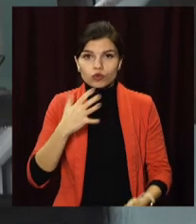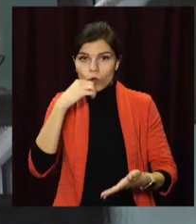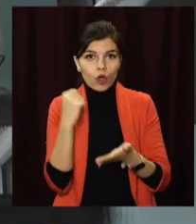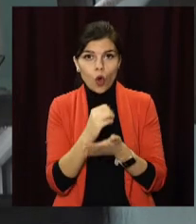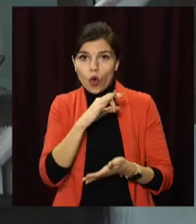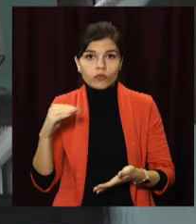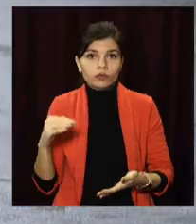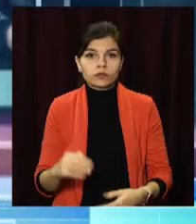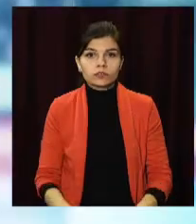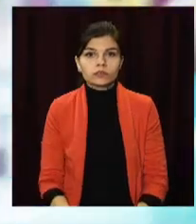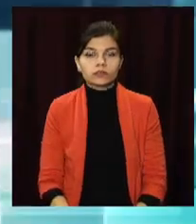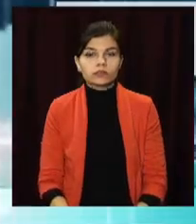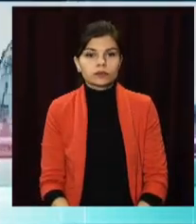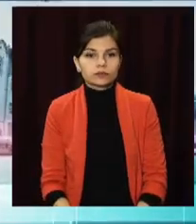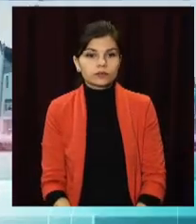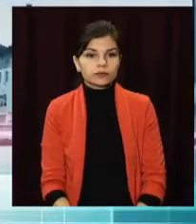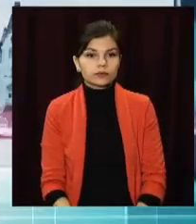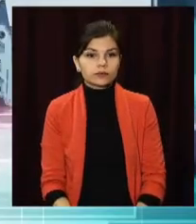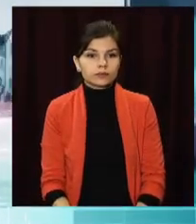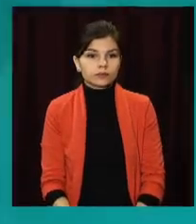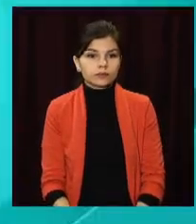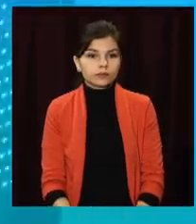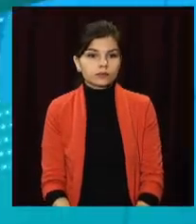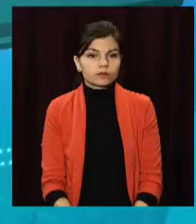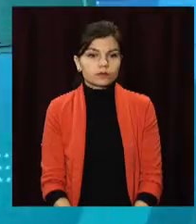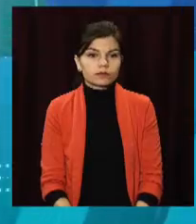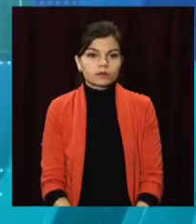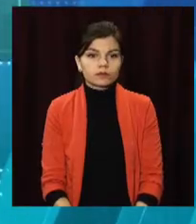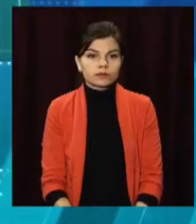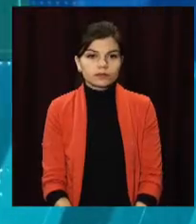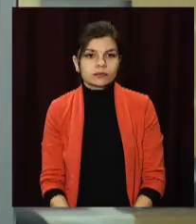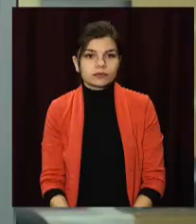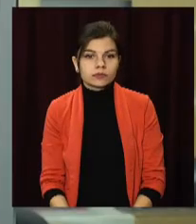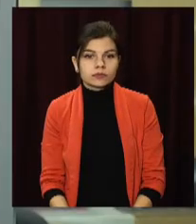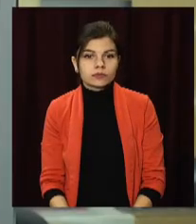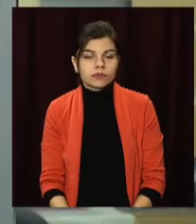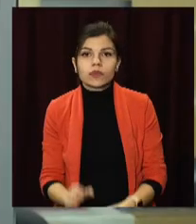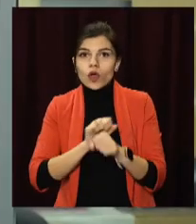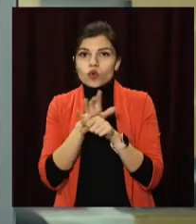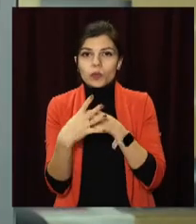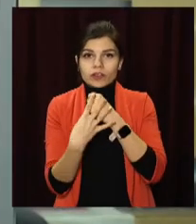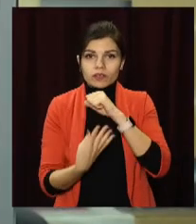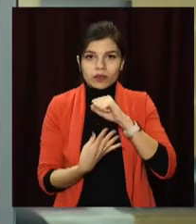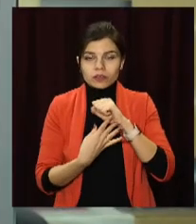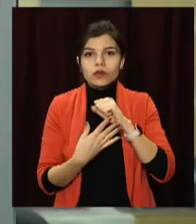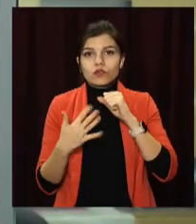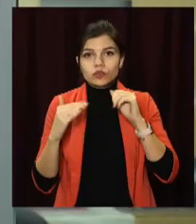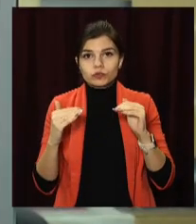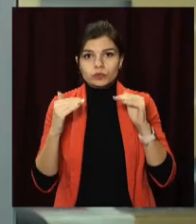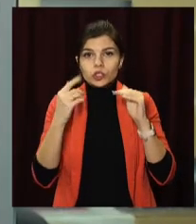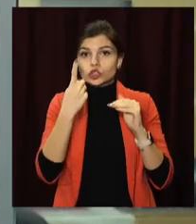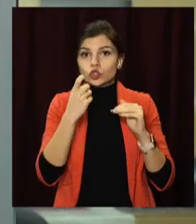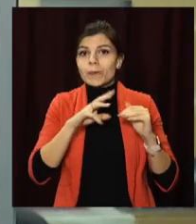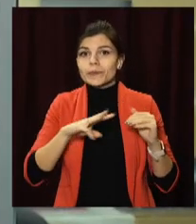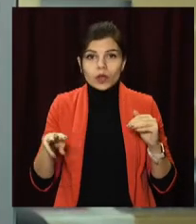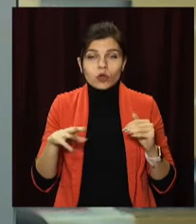2021 року. COVID-19 перетнув позначку в 100